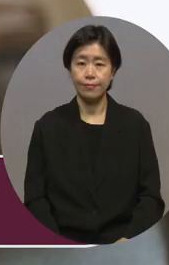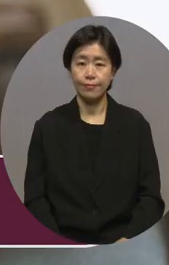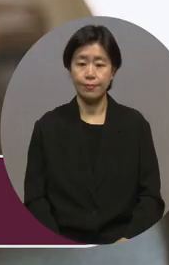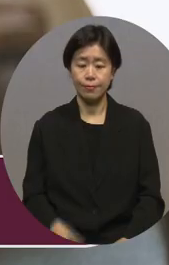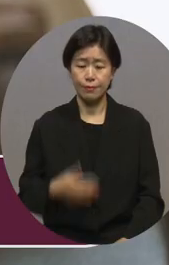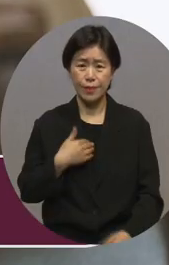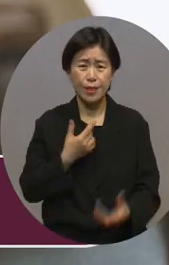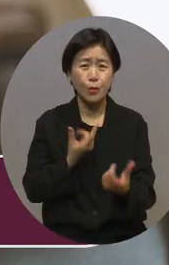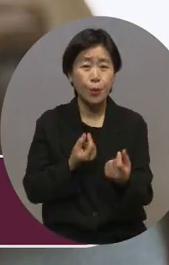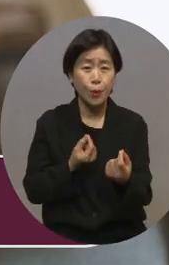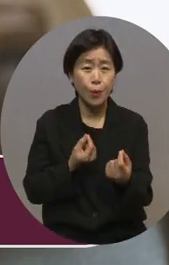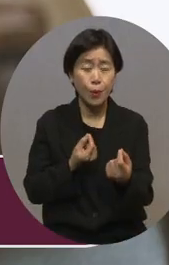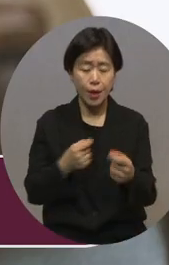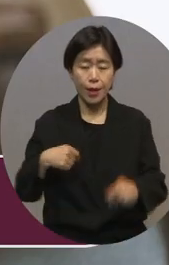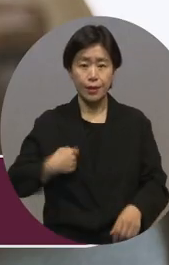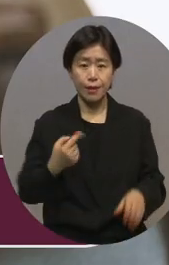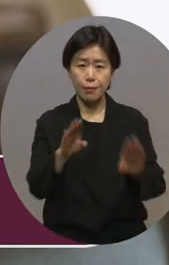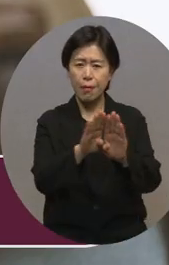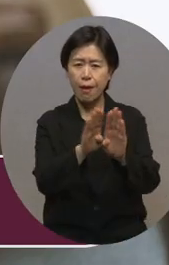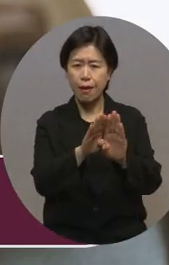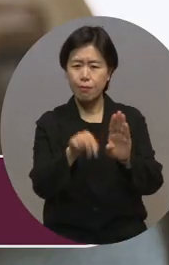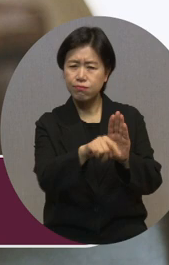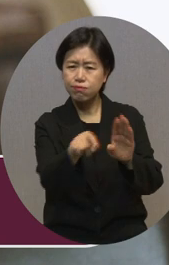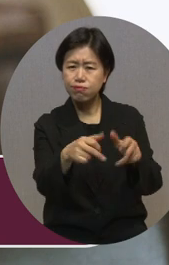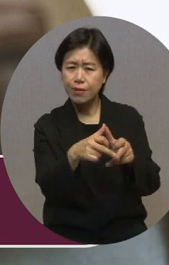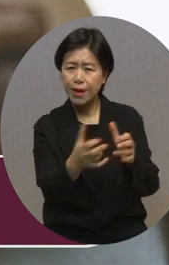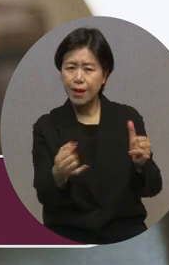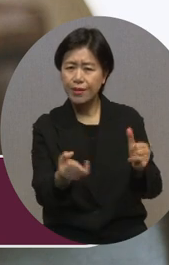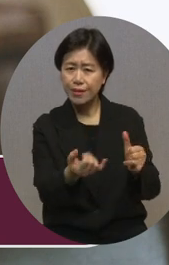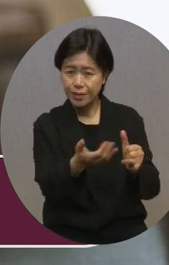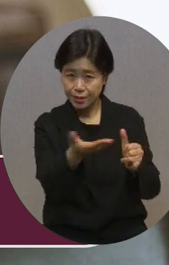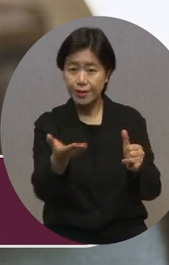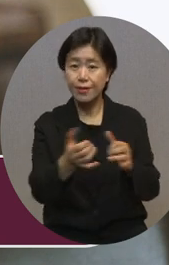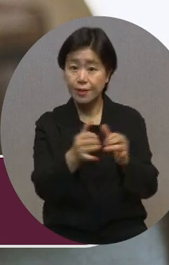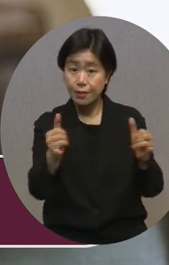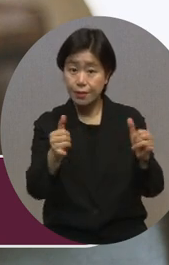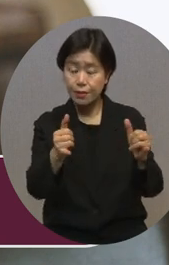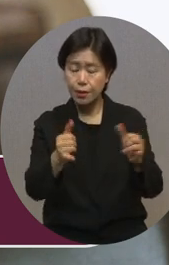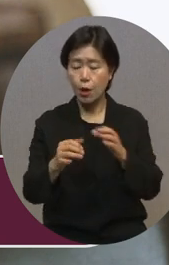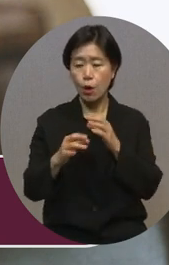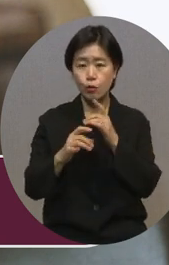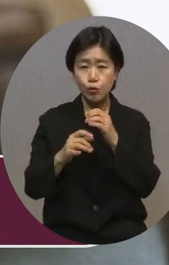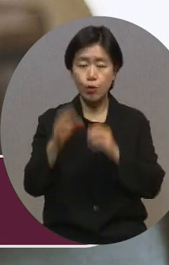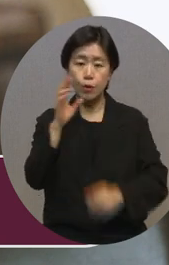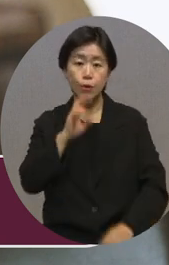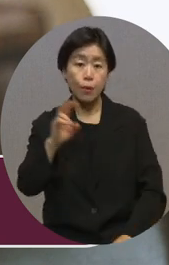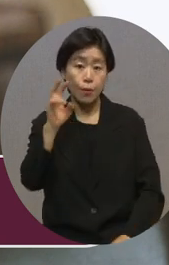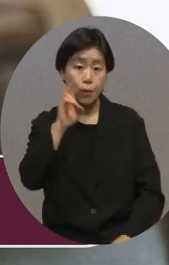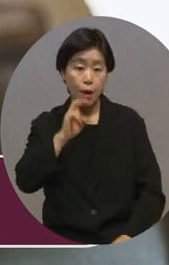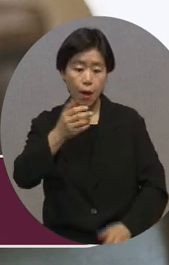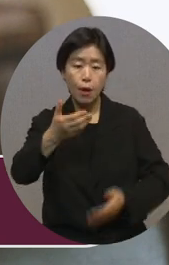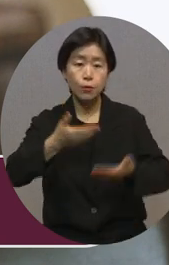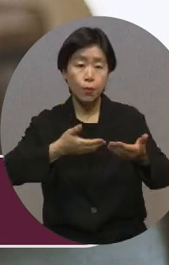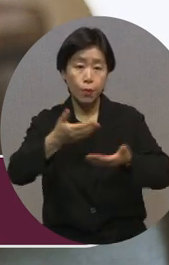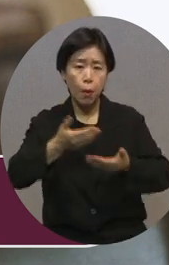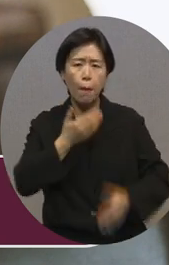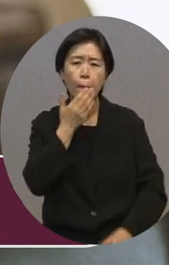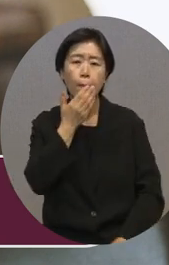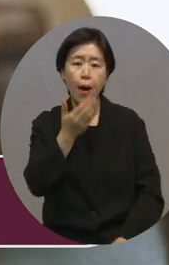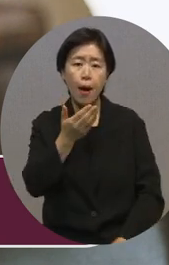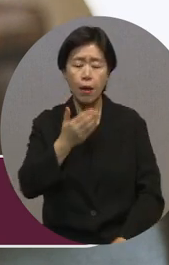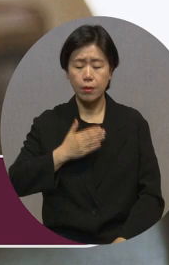저 같은 자폐성 장애도 음악으로 소통할 수 있다는 것을 보여드리고